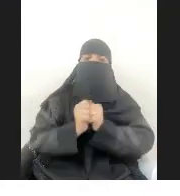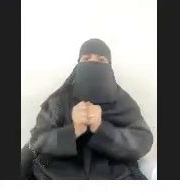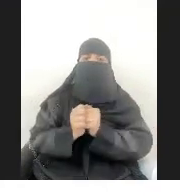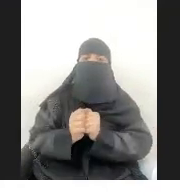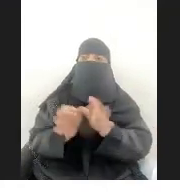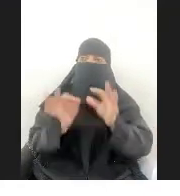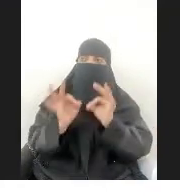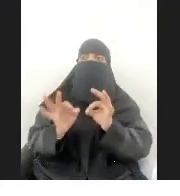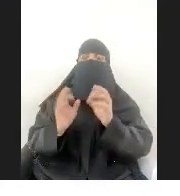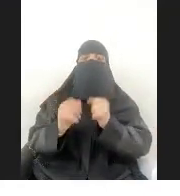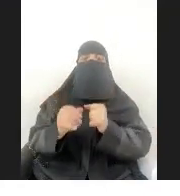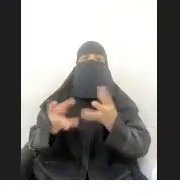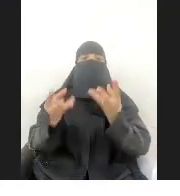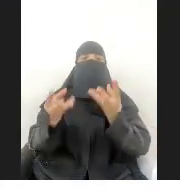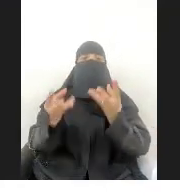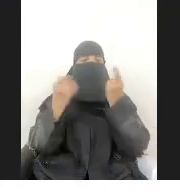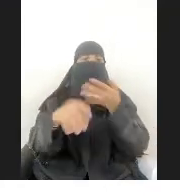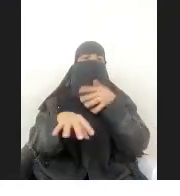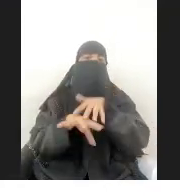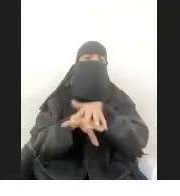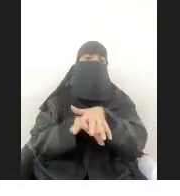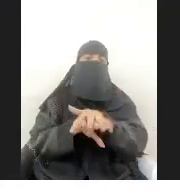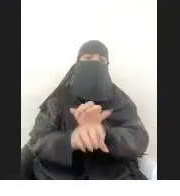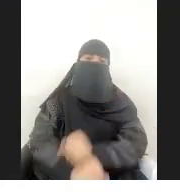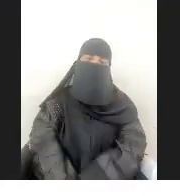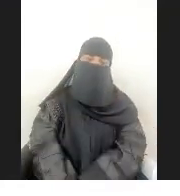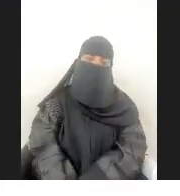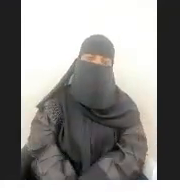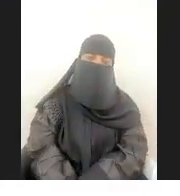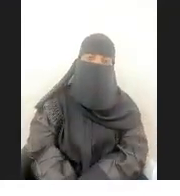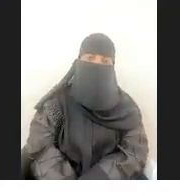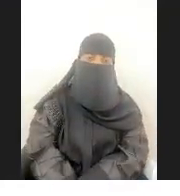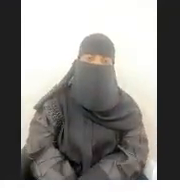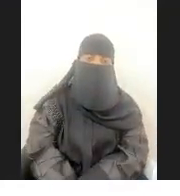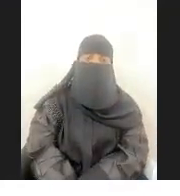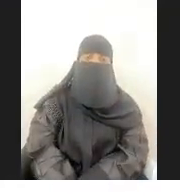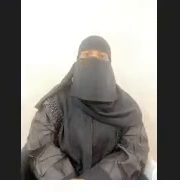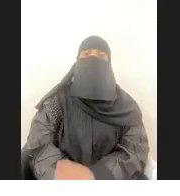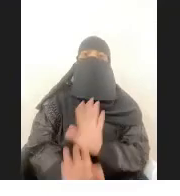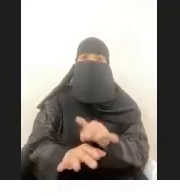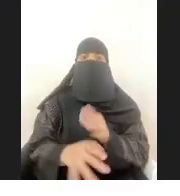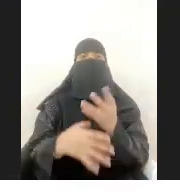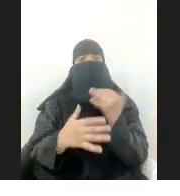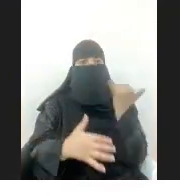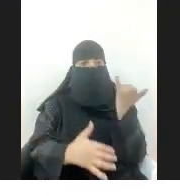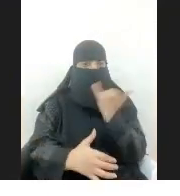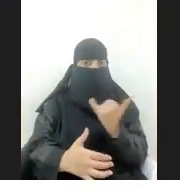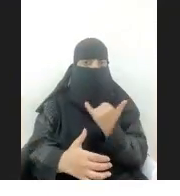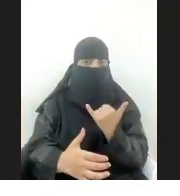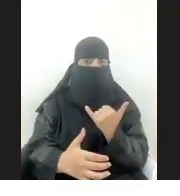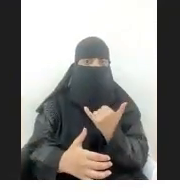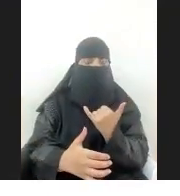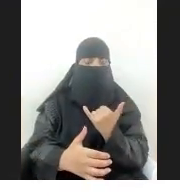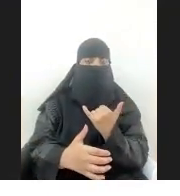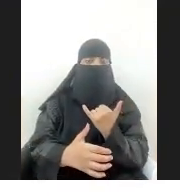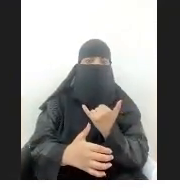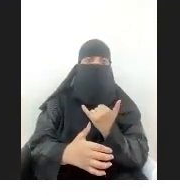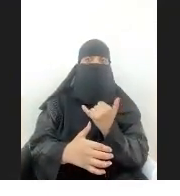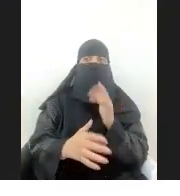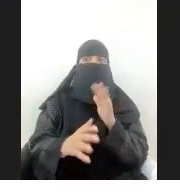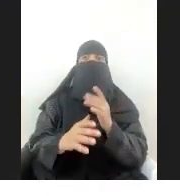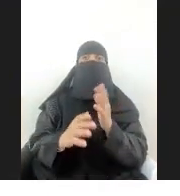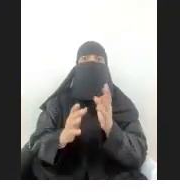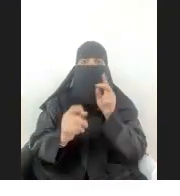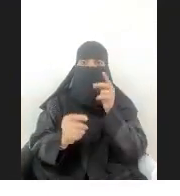تتناسب مع التعلم المدمج. من الاشياء اللي جدا مهمه ونحطها جايد لاين شيء كذا